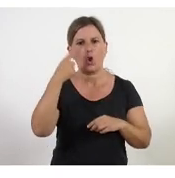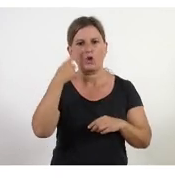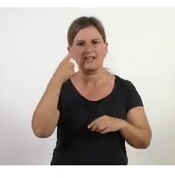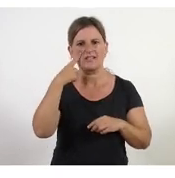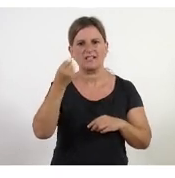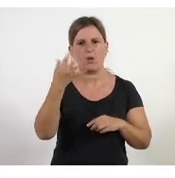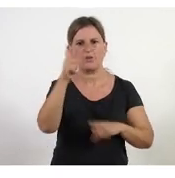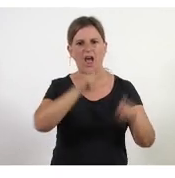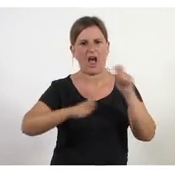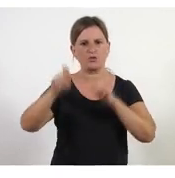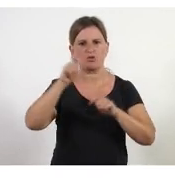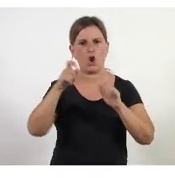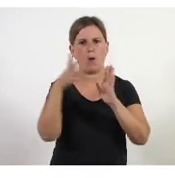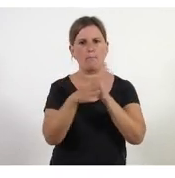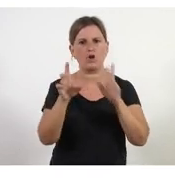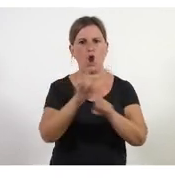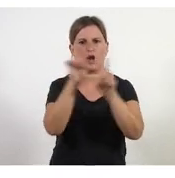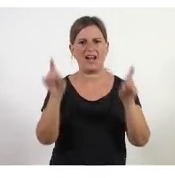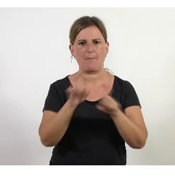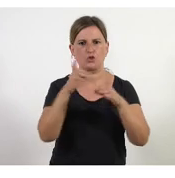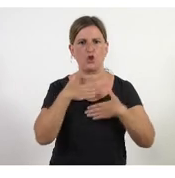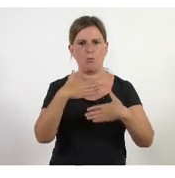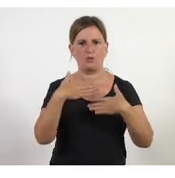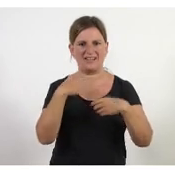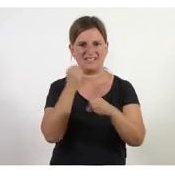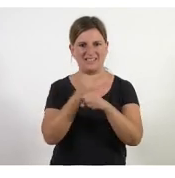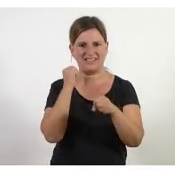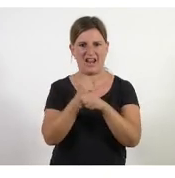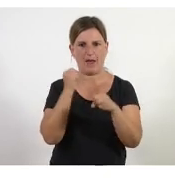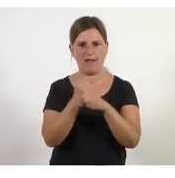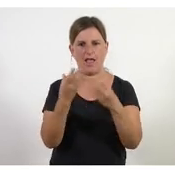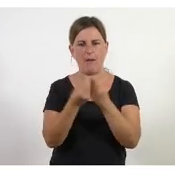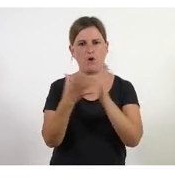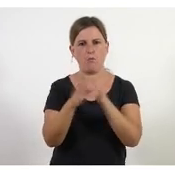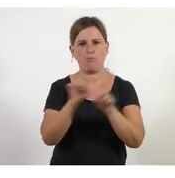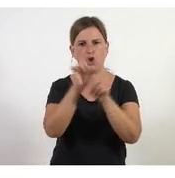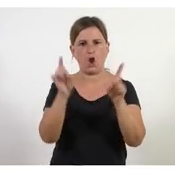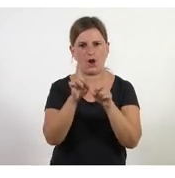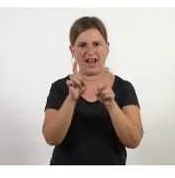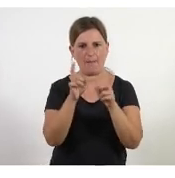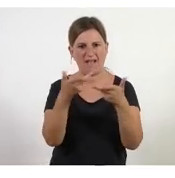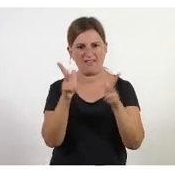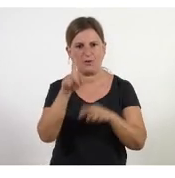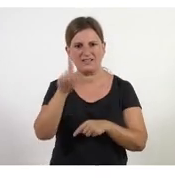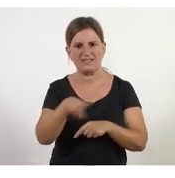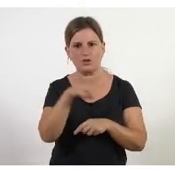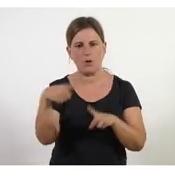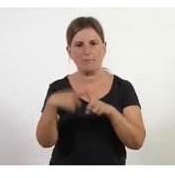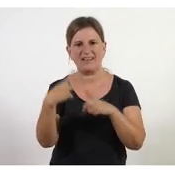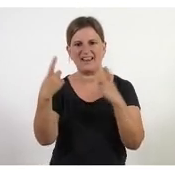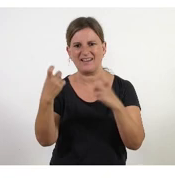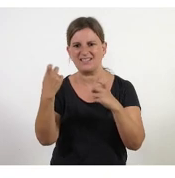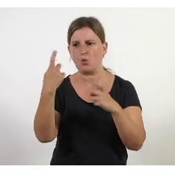que treballin amb software lliure. Ells estan intentant crear una plataforma d'ajuda a joves i necessiten el recolzament d'algun